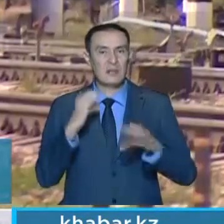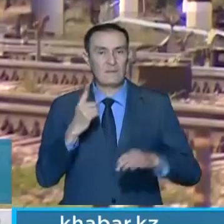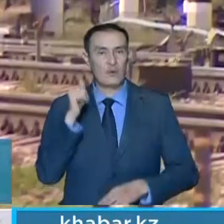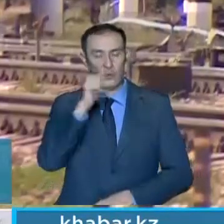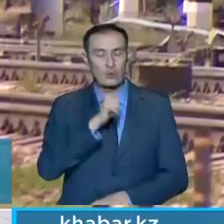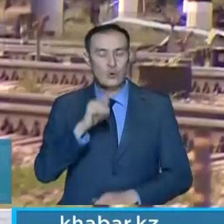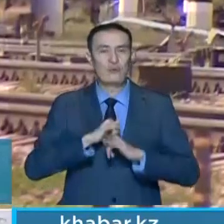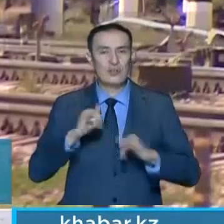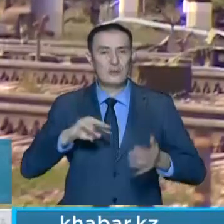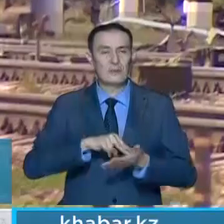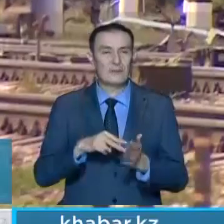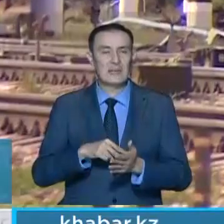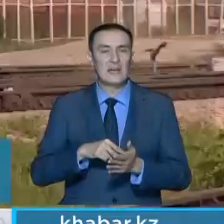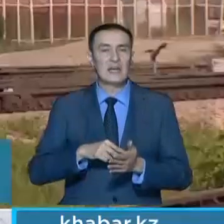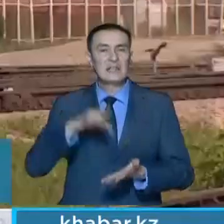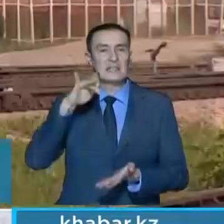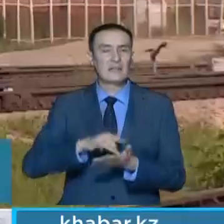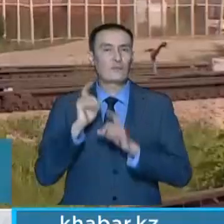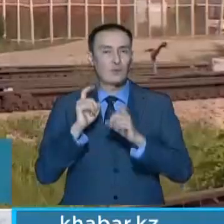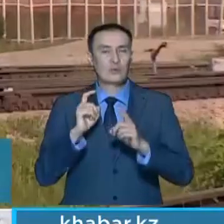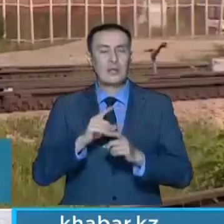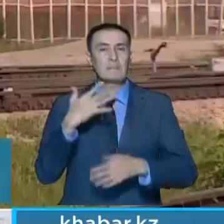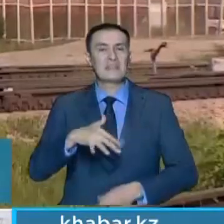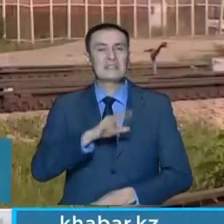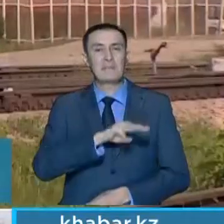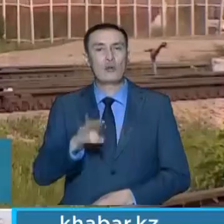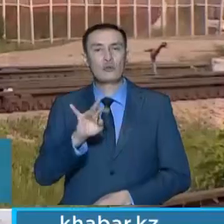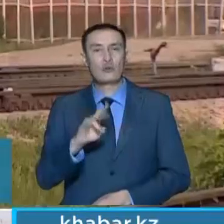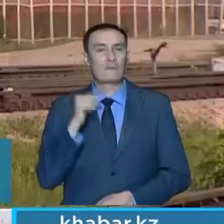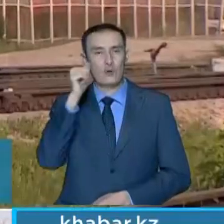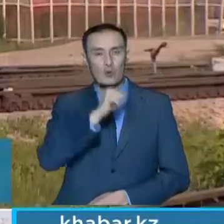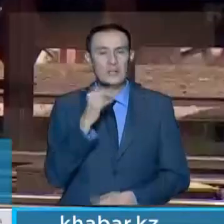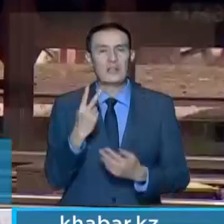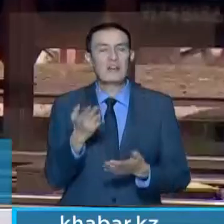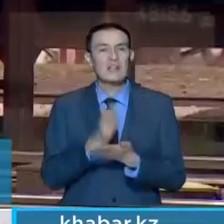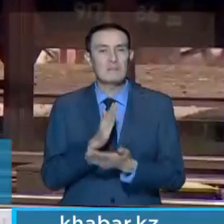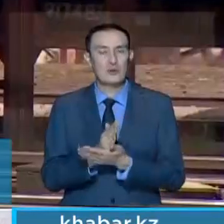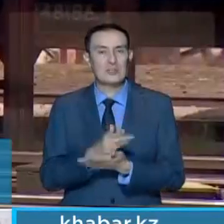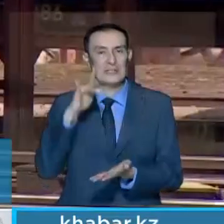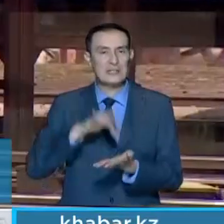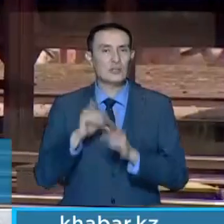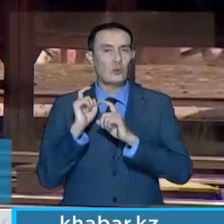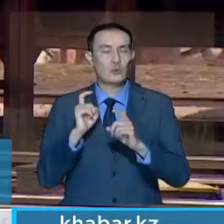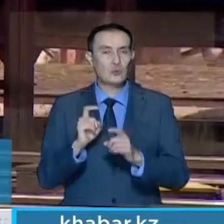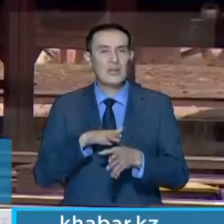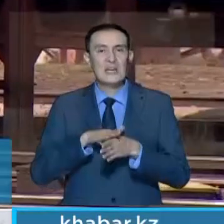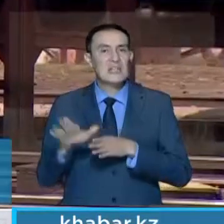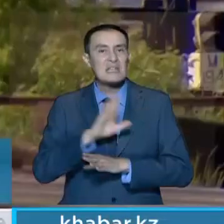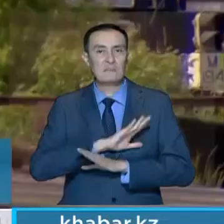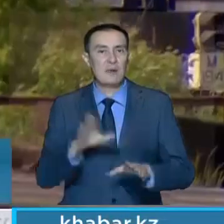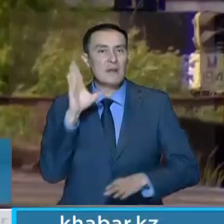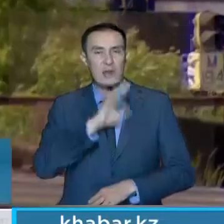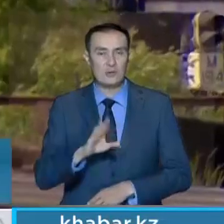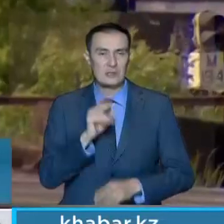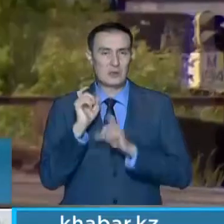одна цель – увеличение терминальных мощностей до 50 миллионов тонн в год. Два имеющихся перевалочных пункта уже не справляются с